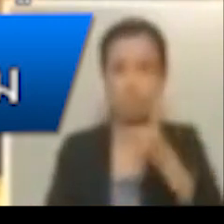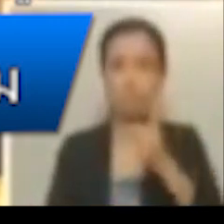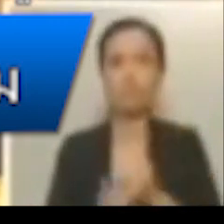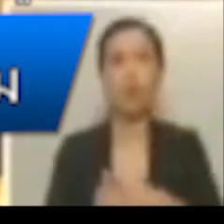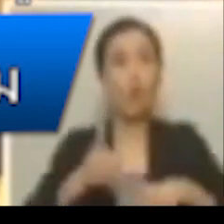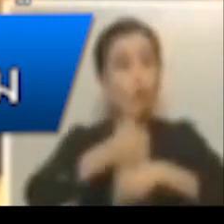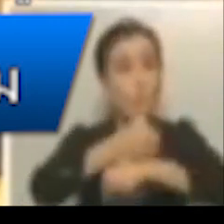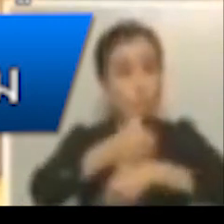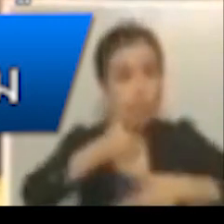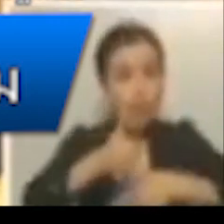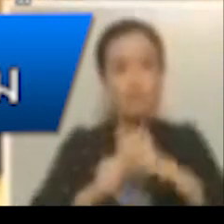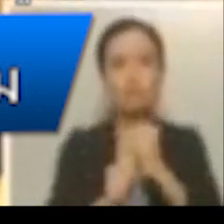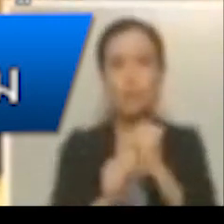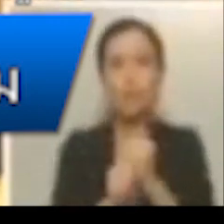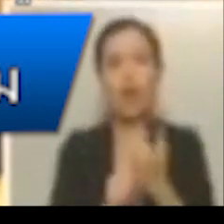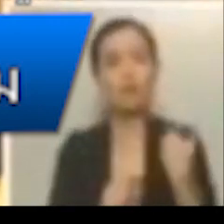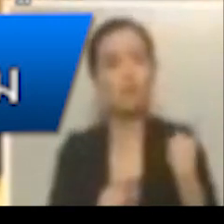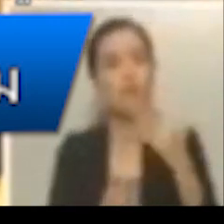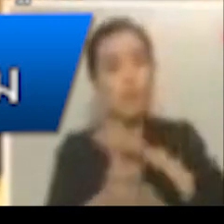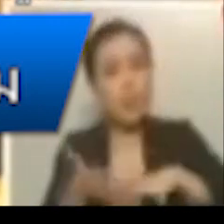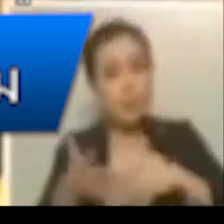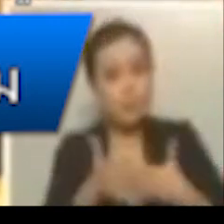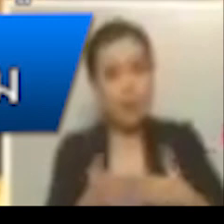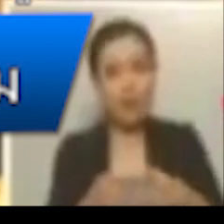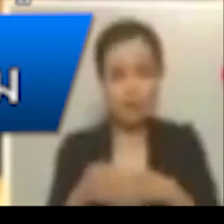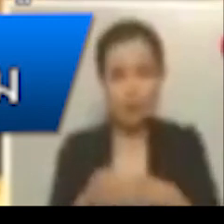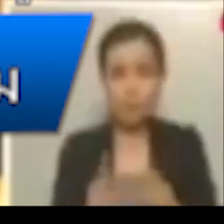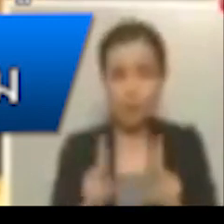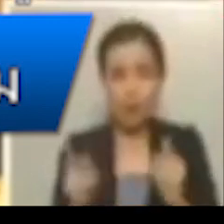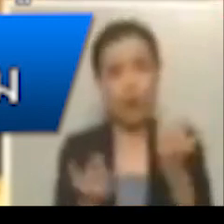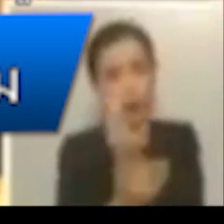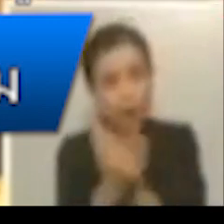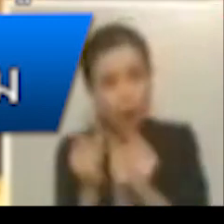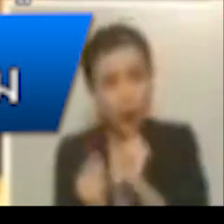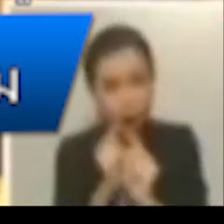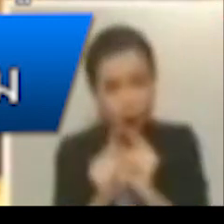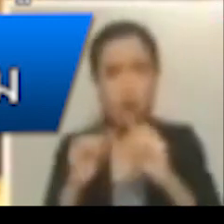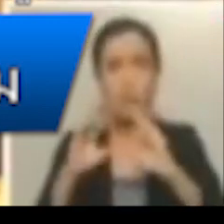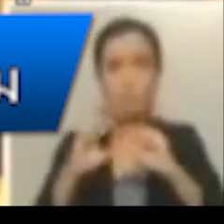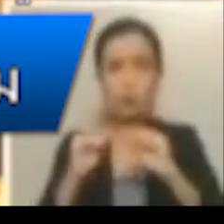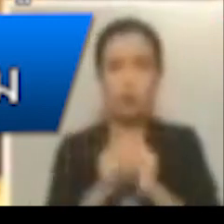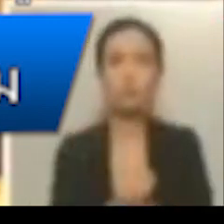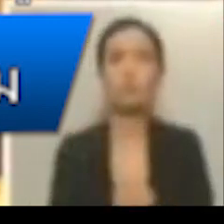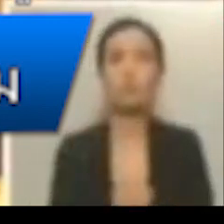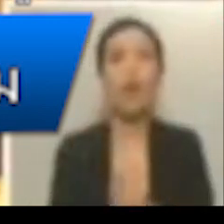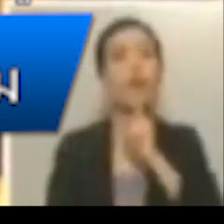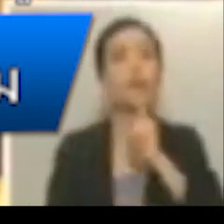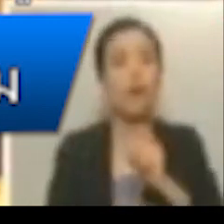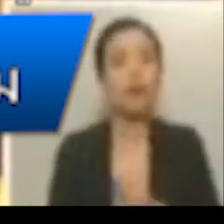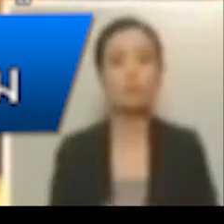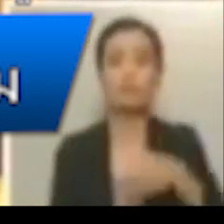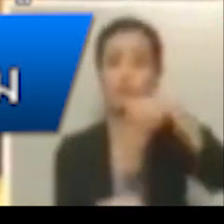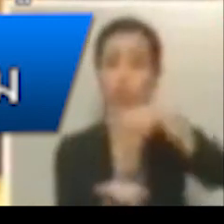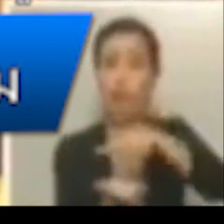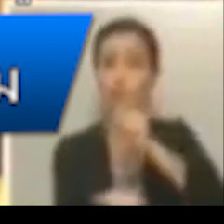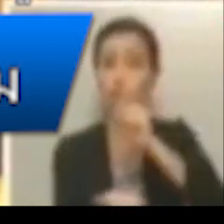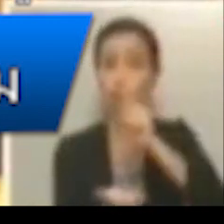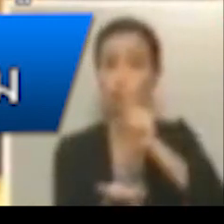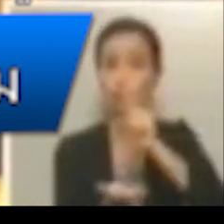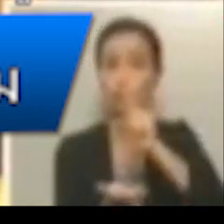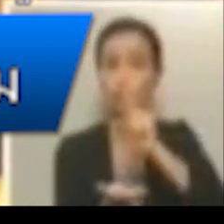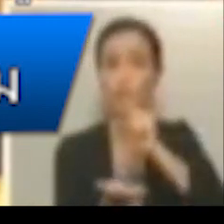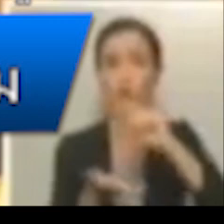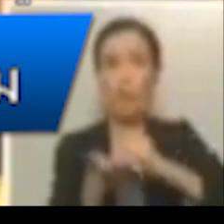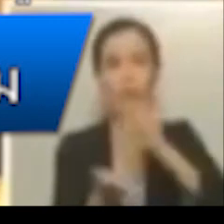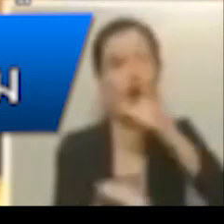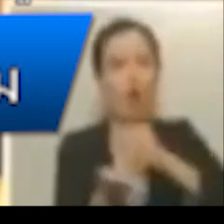งสร้างในการทำงานแล้วมีการจะตั้งคณะกรรมการหารือคำถามก็คือในวาระที่ Fake News และการต่อต้าน Fake News